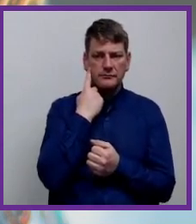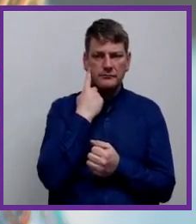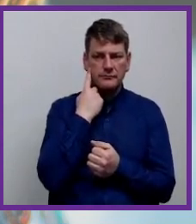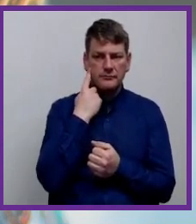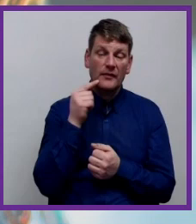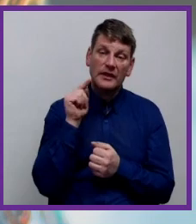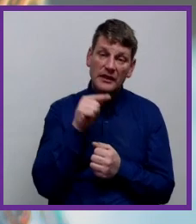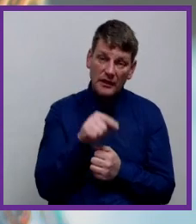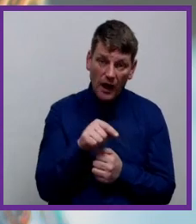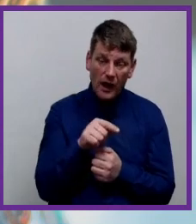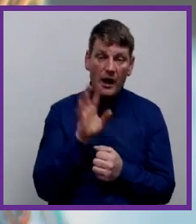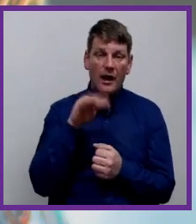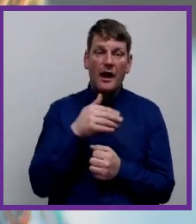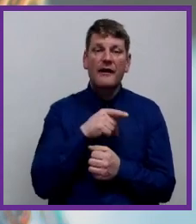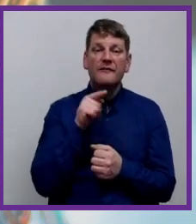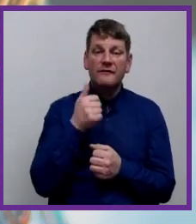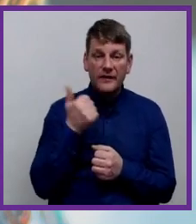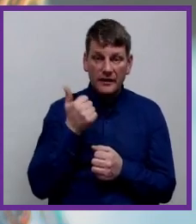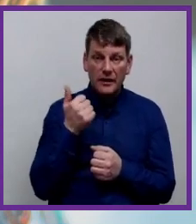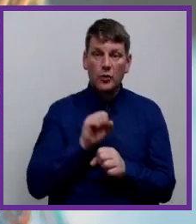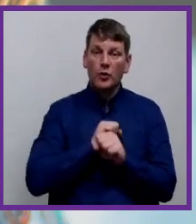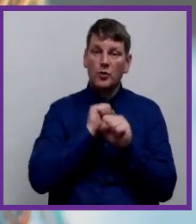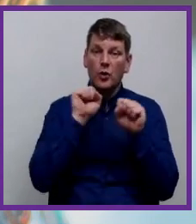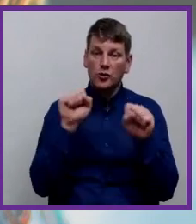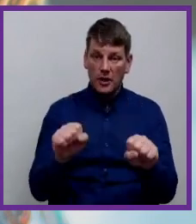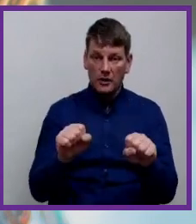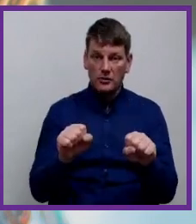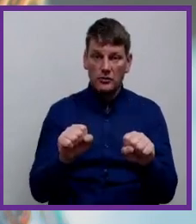tā, lai viņā nodrošinātu